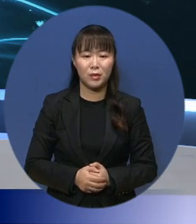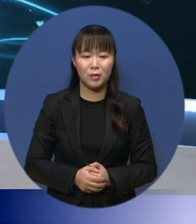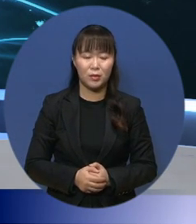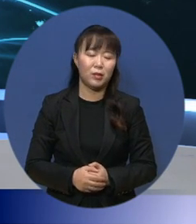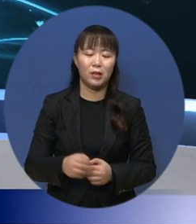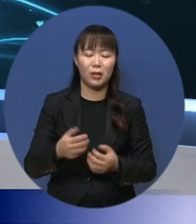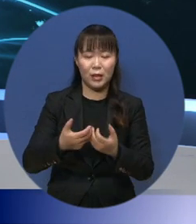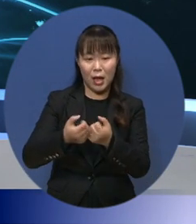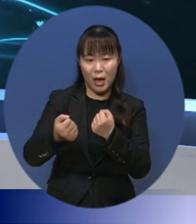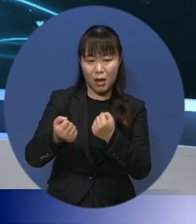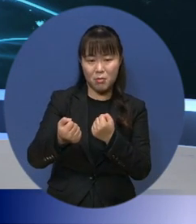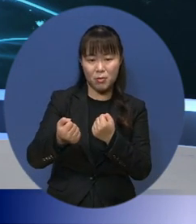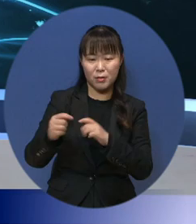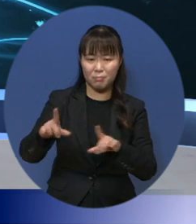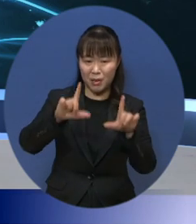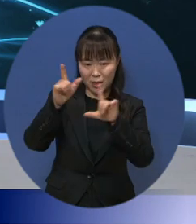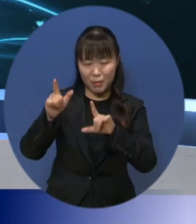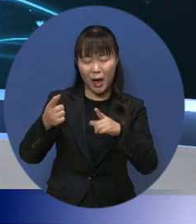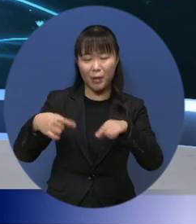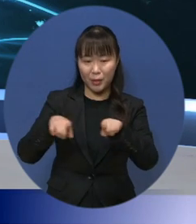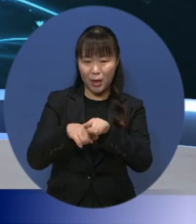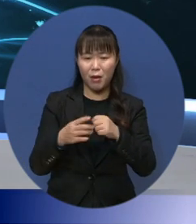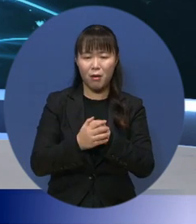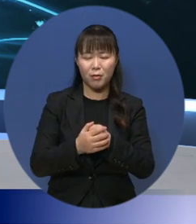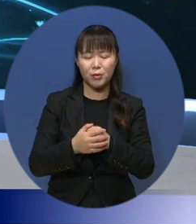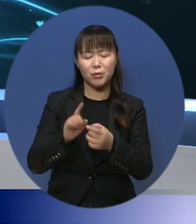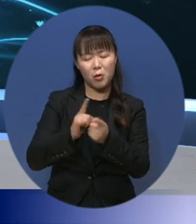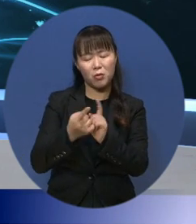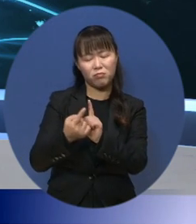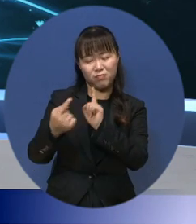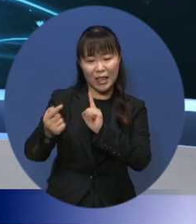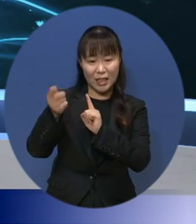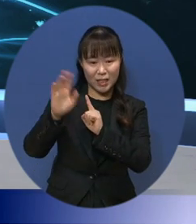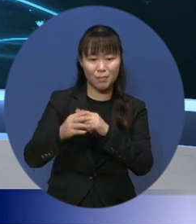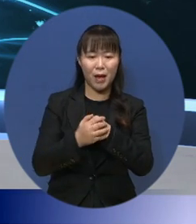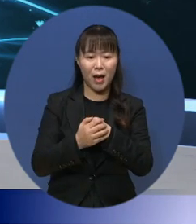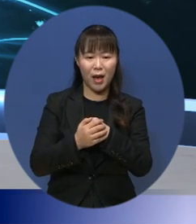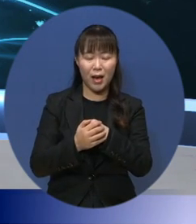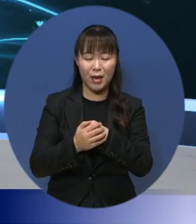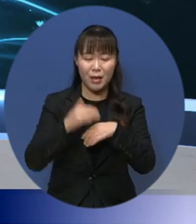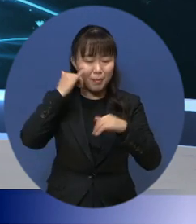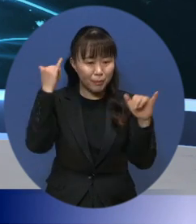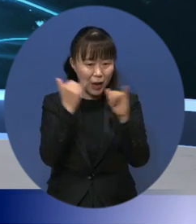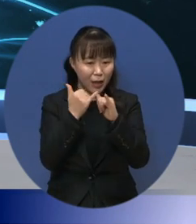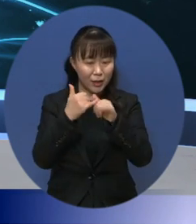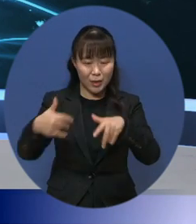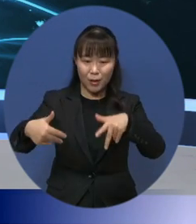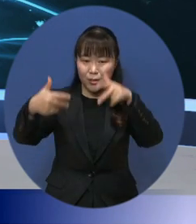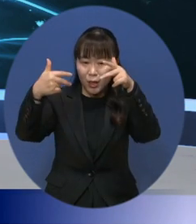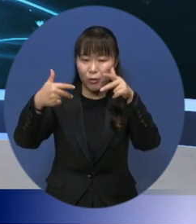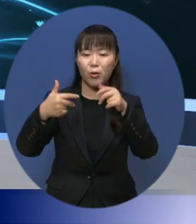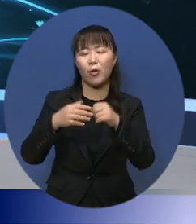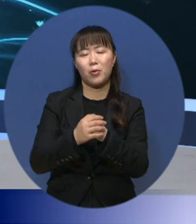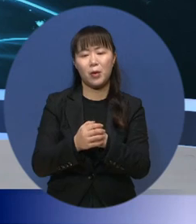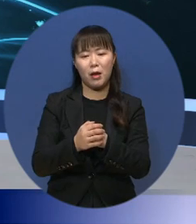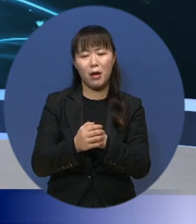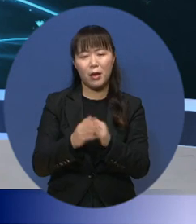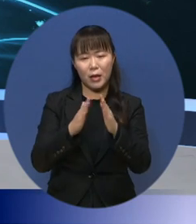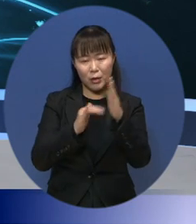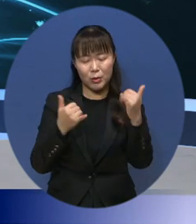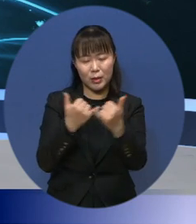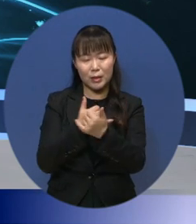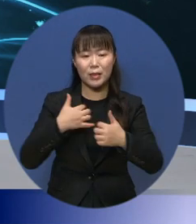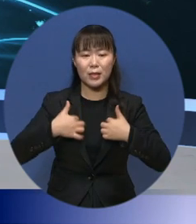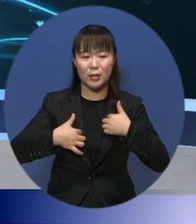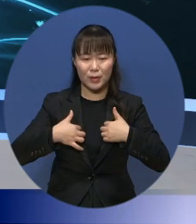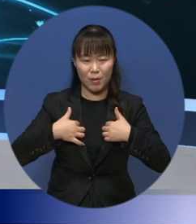또 가치를 되새기며 비록 몸은 떨어져 있지만 음성과 영상을 통한 안부 전화로 가족 친지와